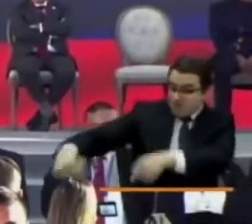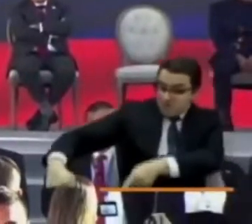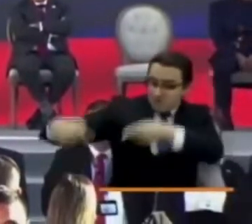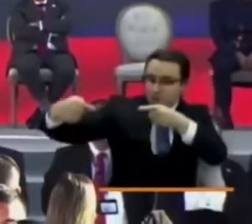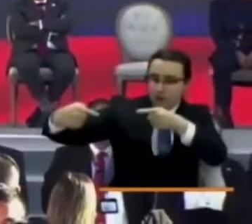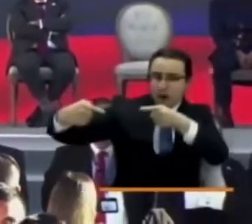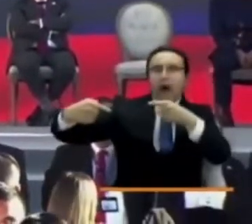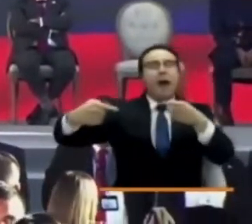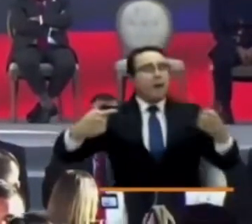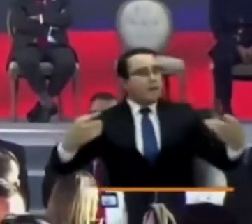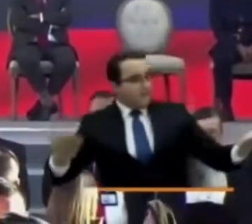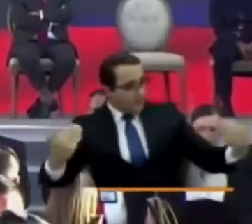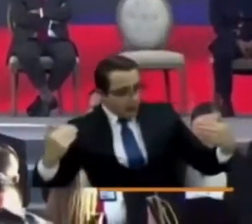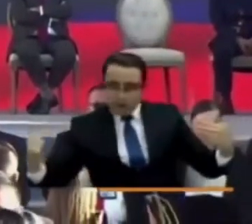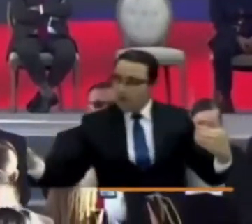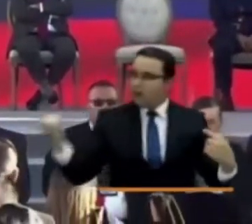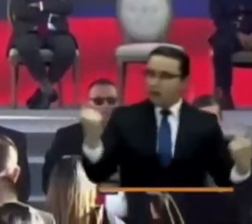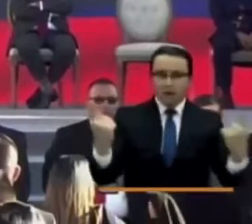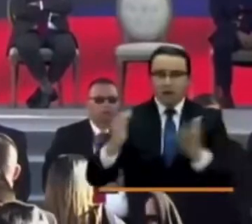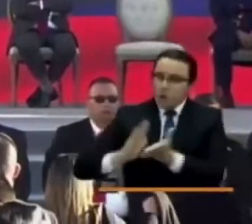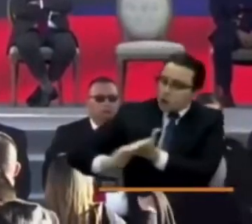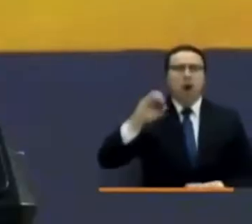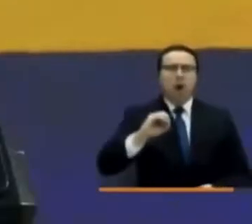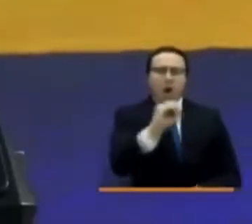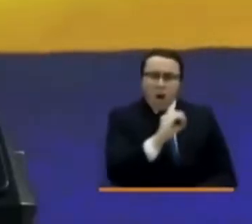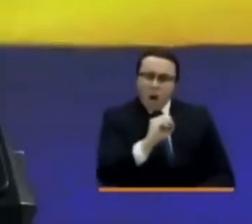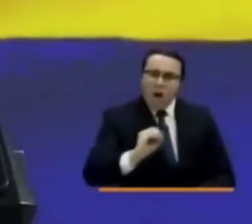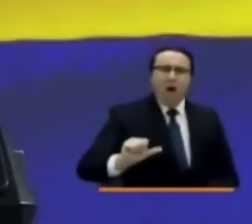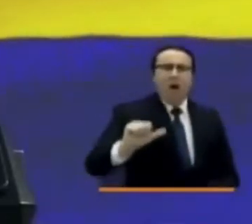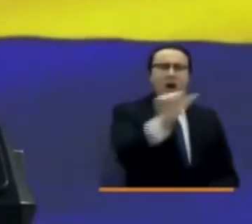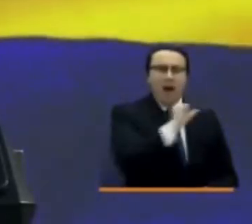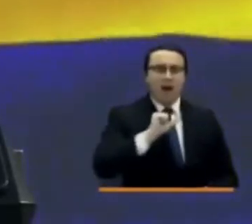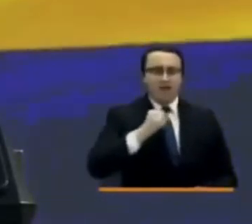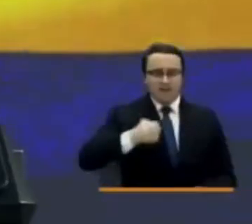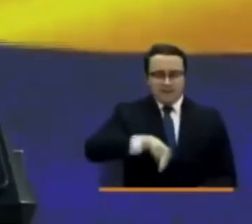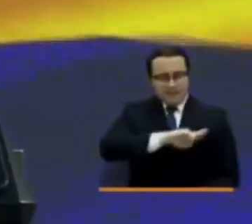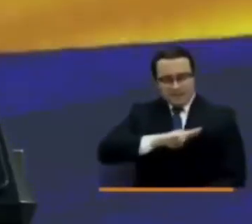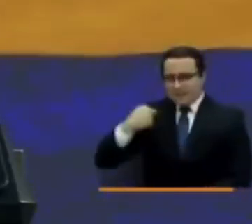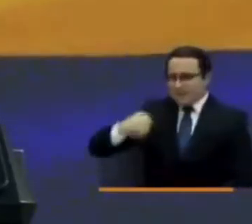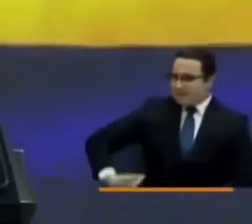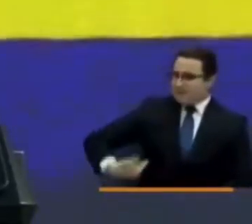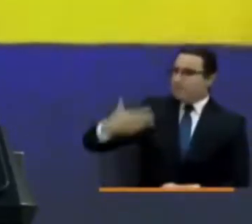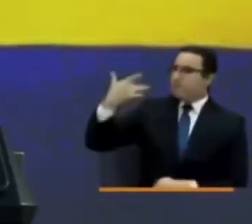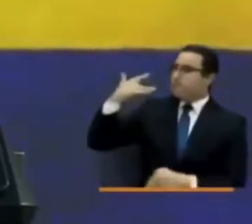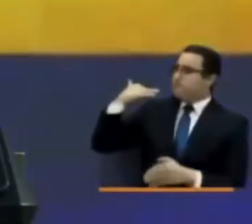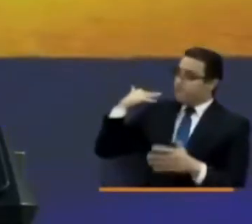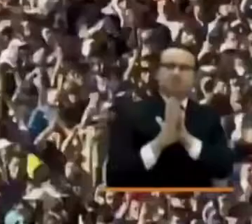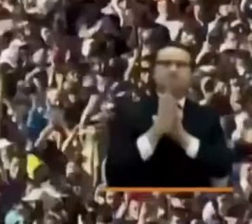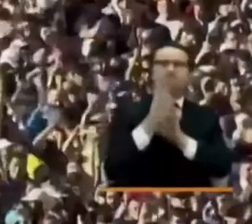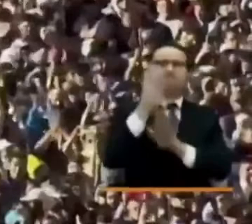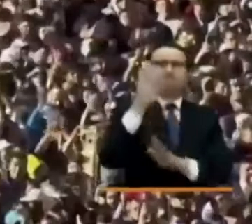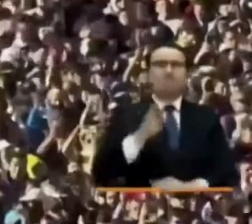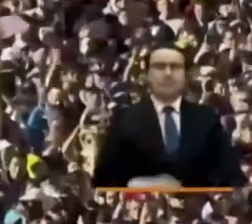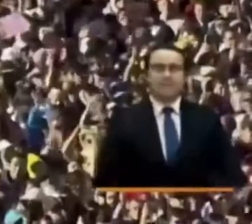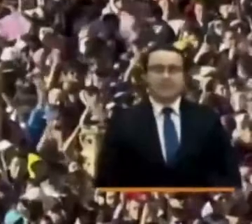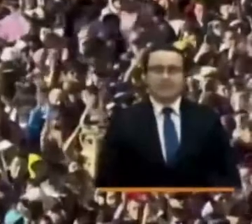a fost membru al uneia dintre grupările de gherilă ale țării și e primul președinte de stânga din istoria țării. În fața 100.000 de oameni, el a